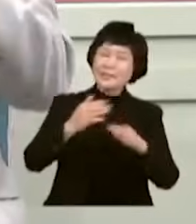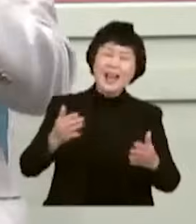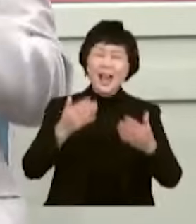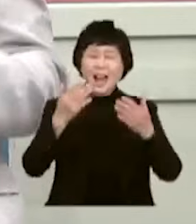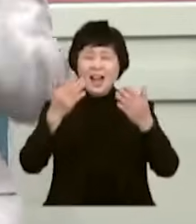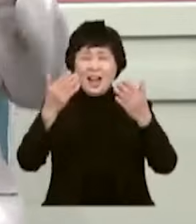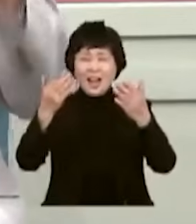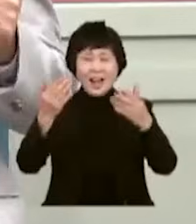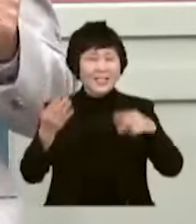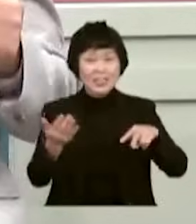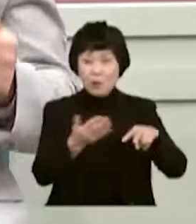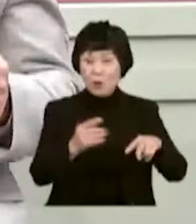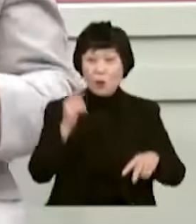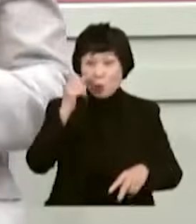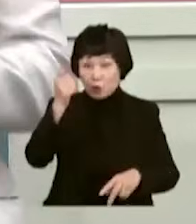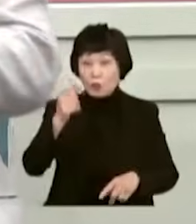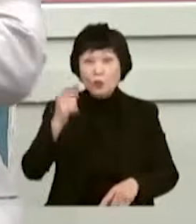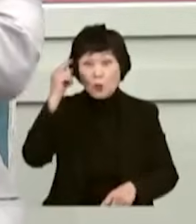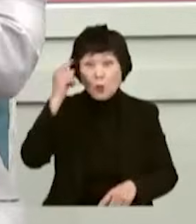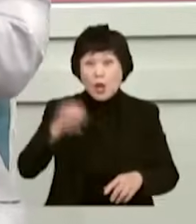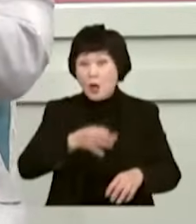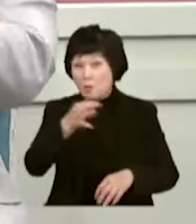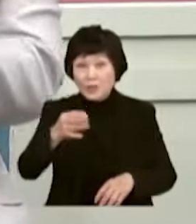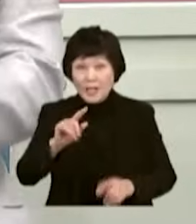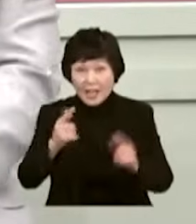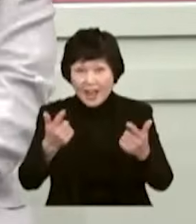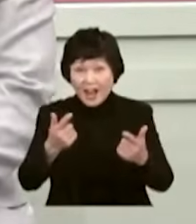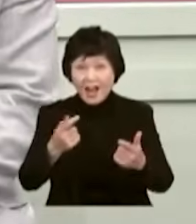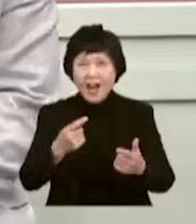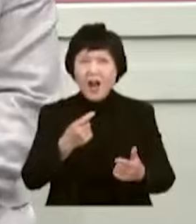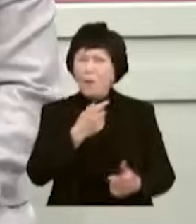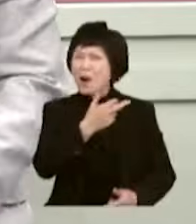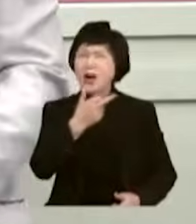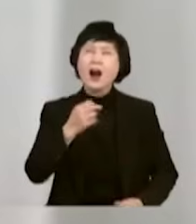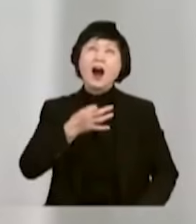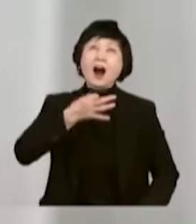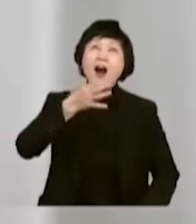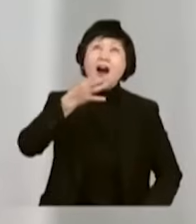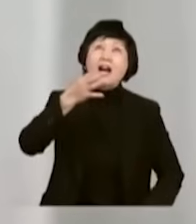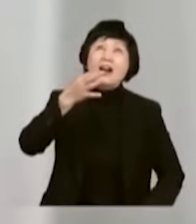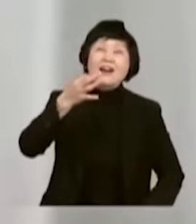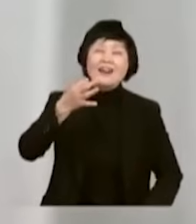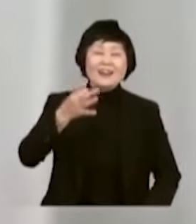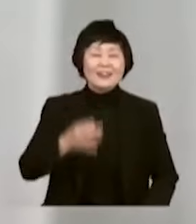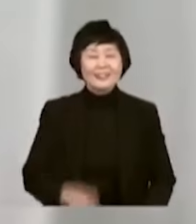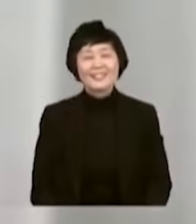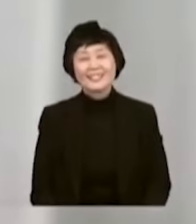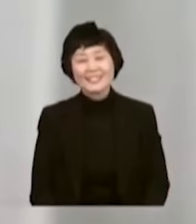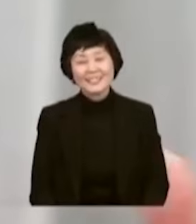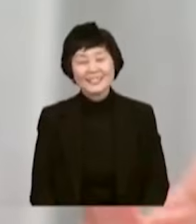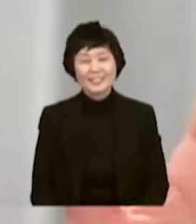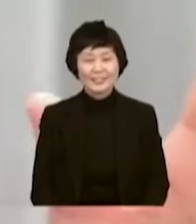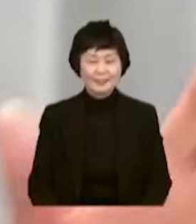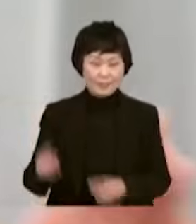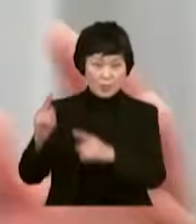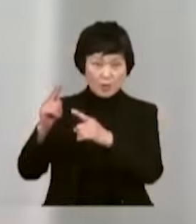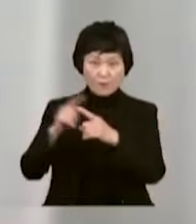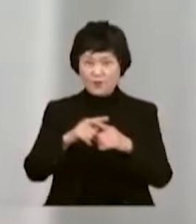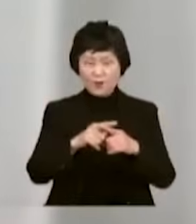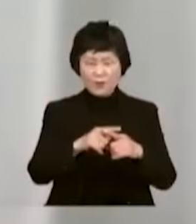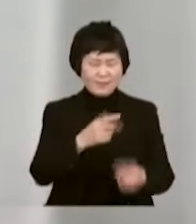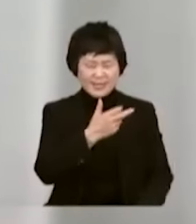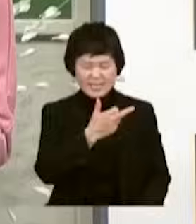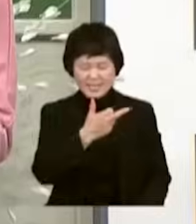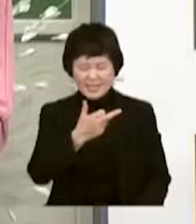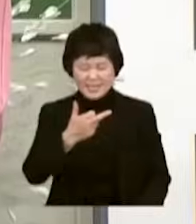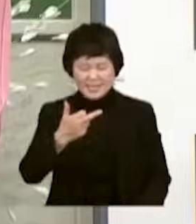감사하리라. 실로 아 목사님 안 하세요? 아니 목소리 너무 높게 잡았어. 아니 무조건 막 진짜 목이 터지도록